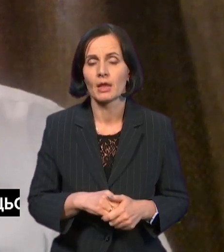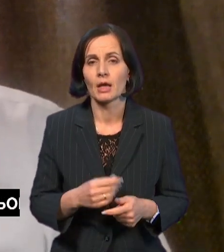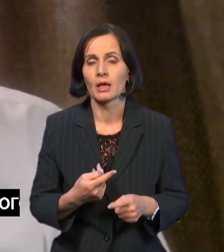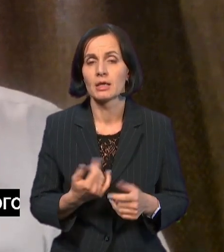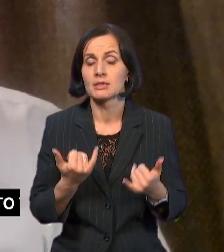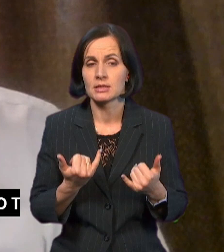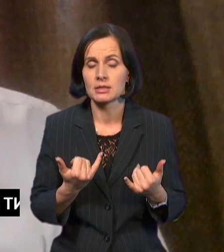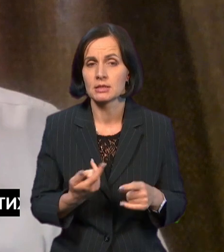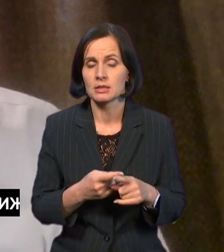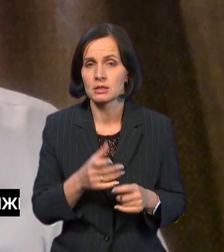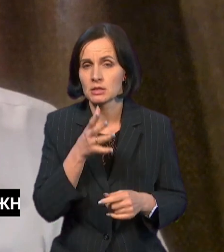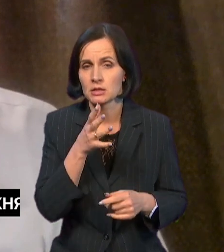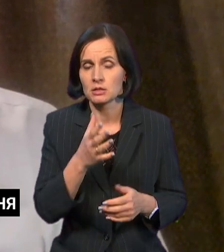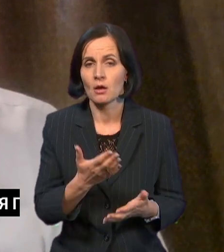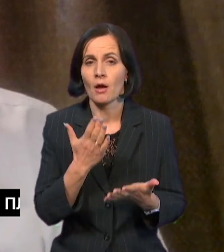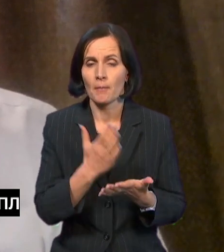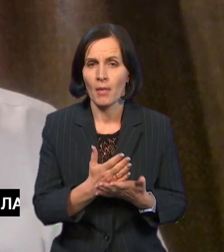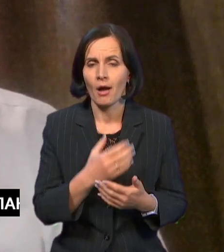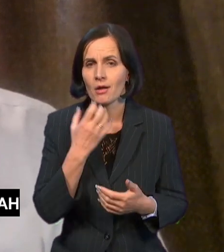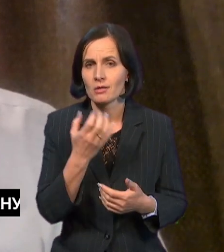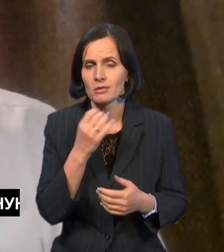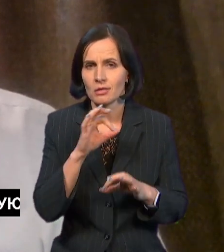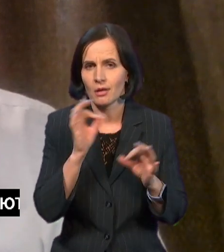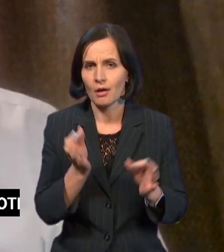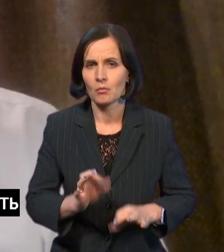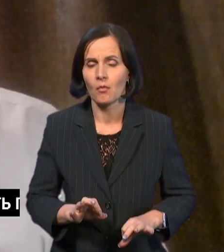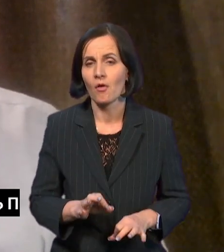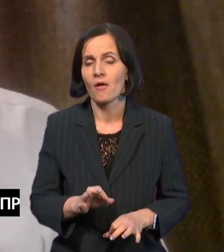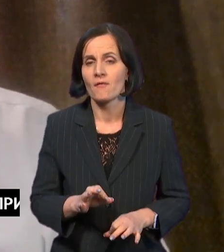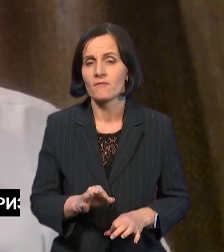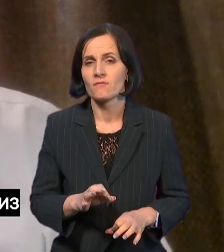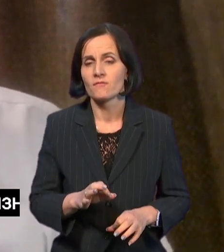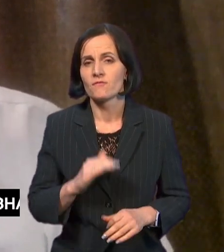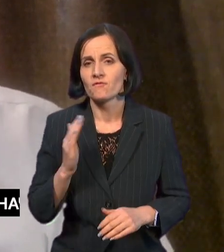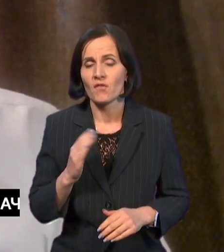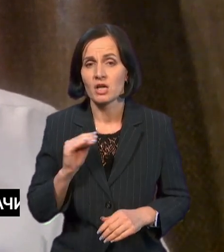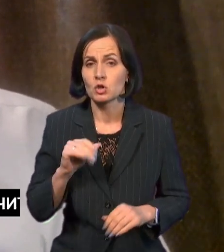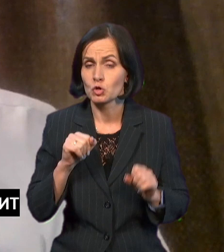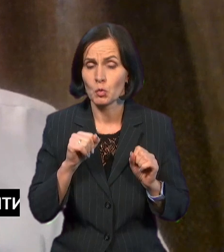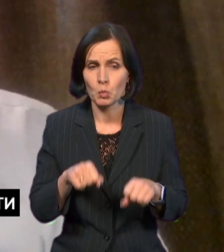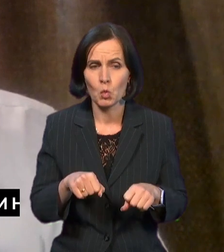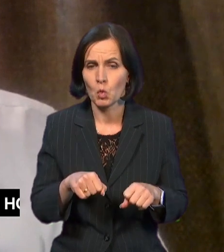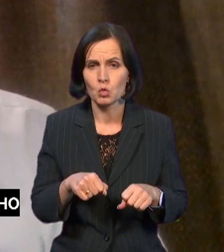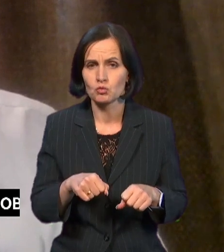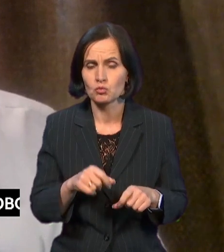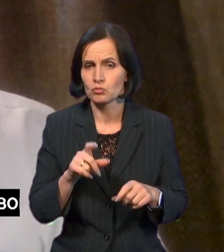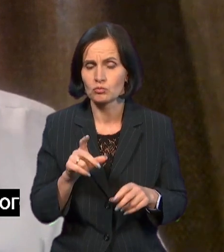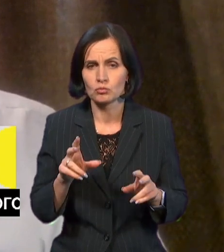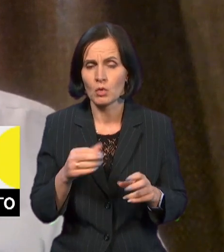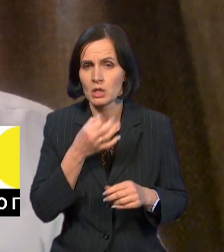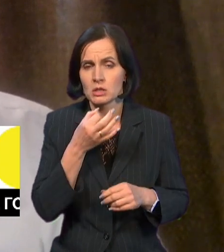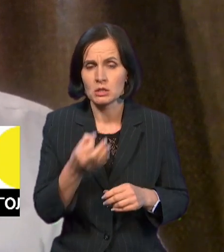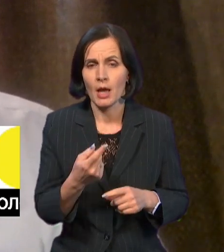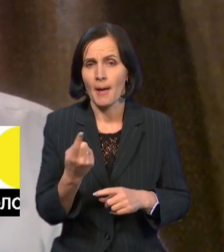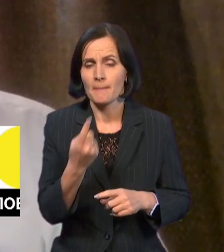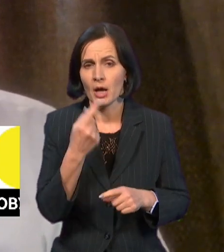Зараз, на даний момент, ми маємо дійсно теплу осінь, тобто і вересень, і жовтень, і фактично, можна вже навіть певністю сказати, перша половина листопаду,